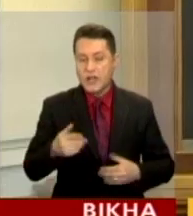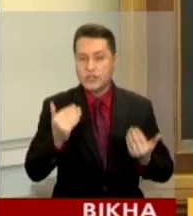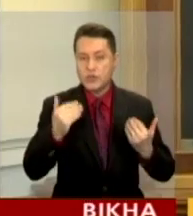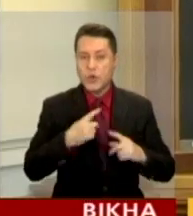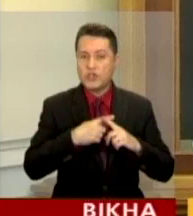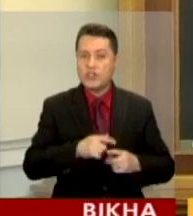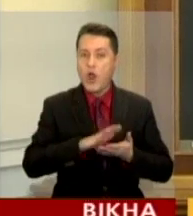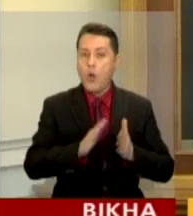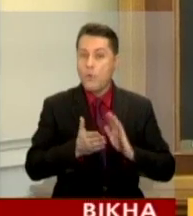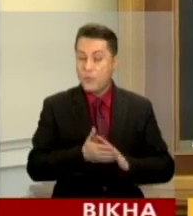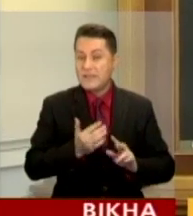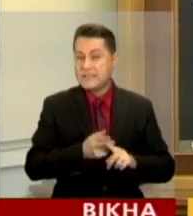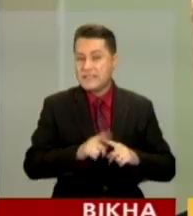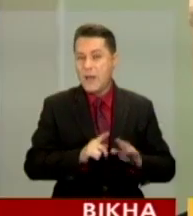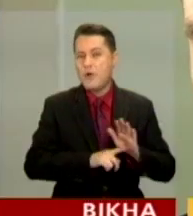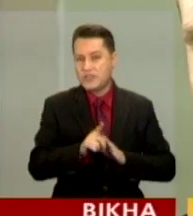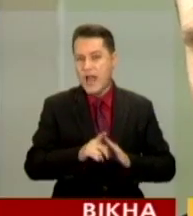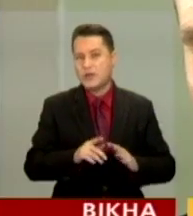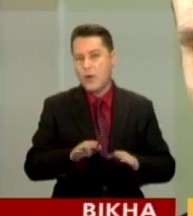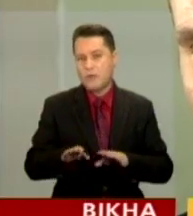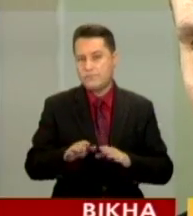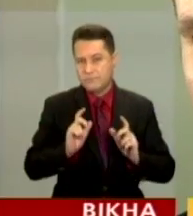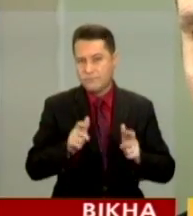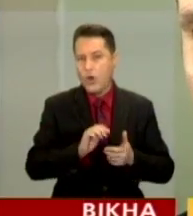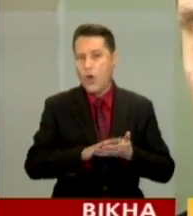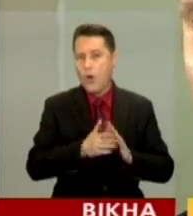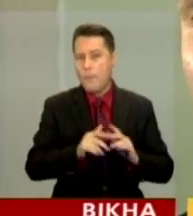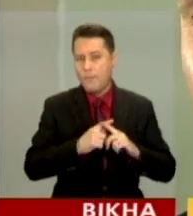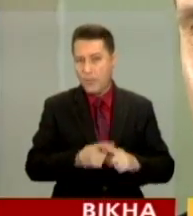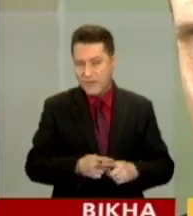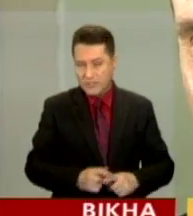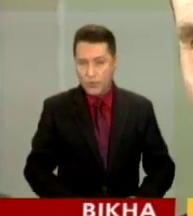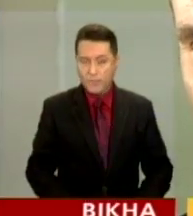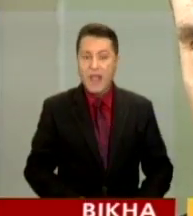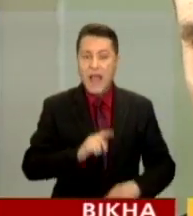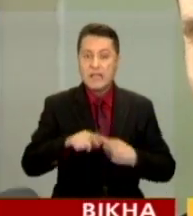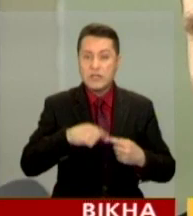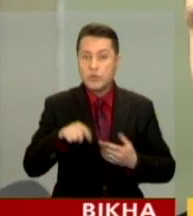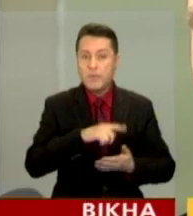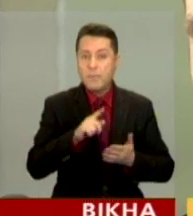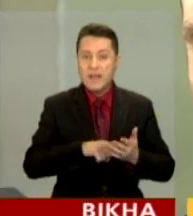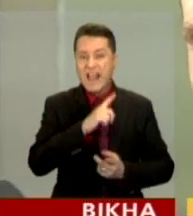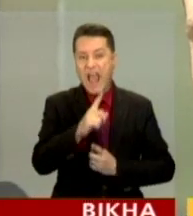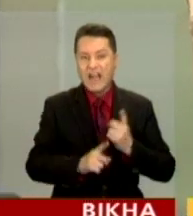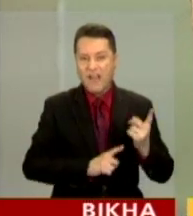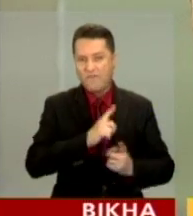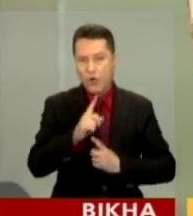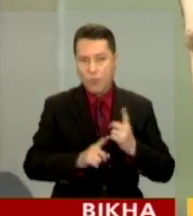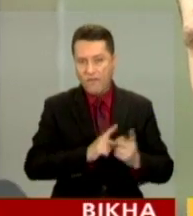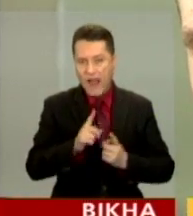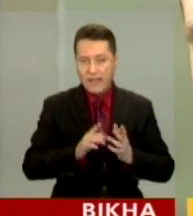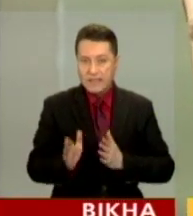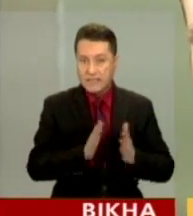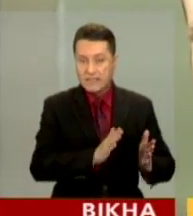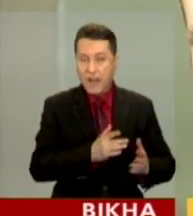компроміс – це тільки початок компромісу. Наступне питання – реформування системи і повернення